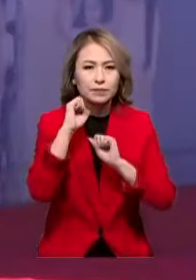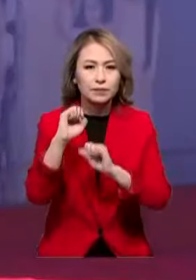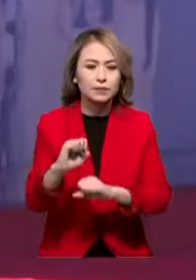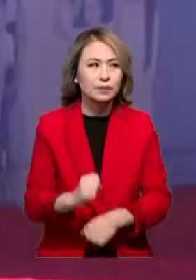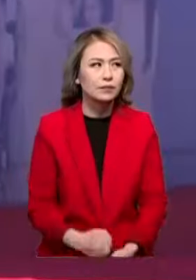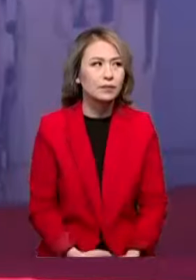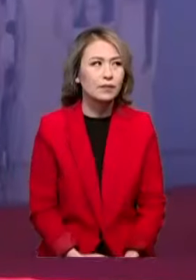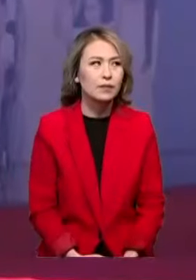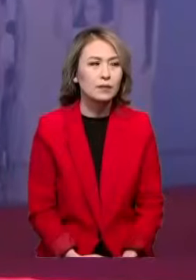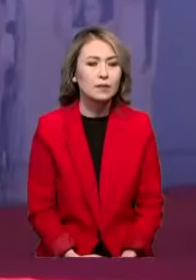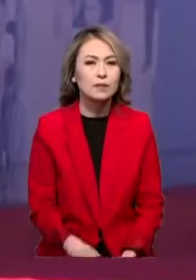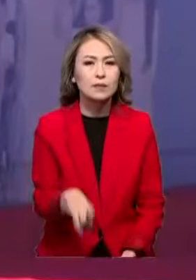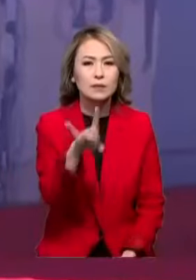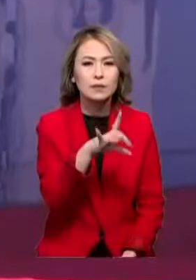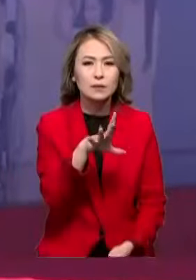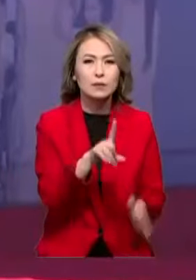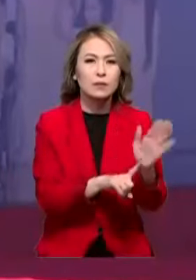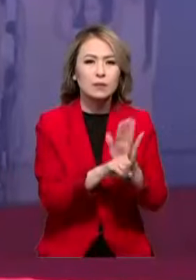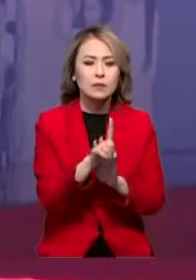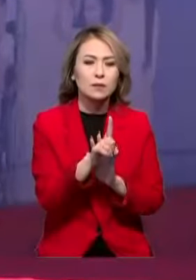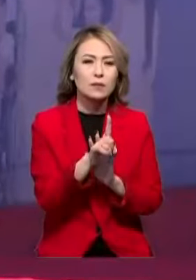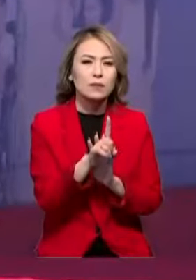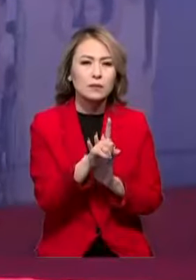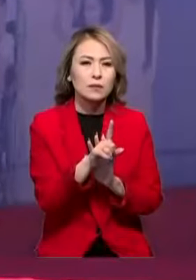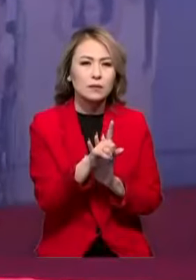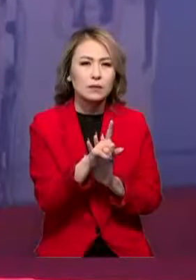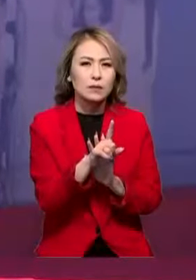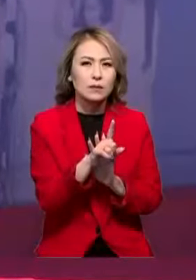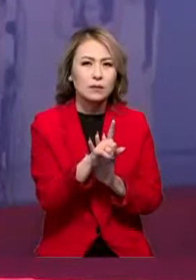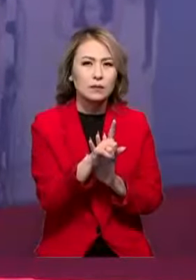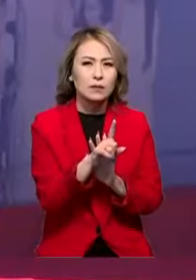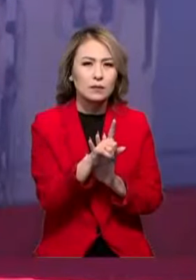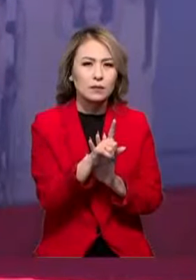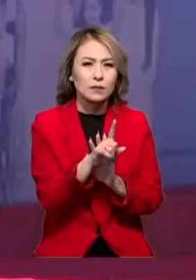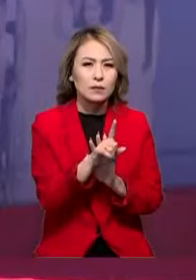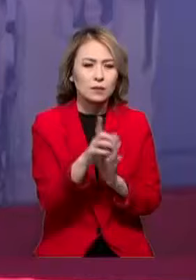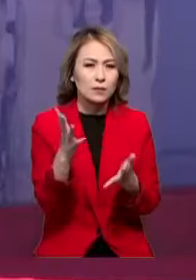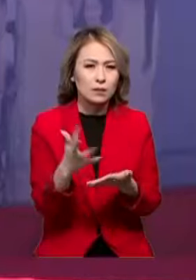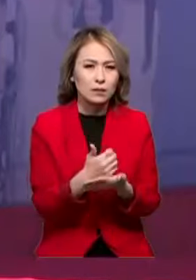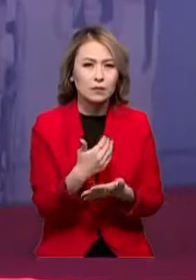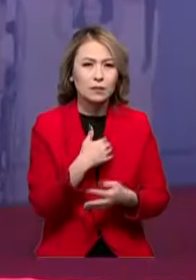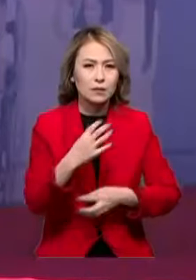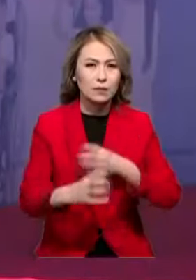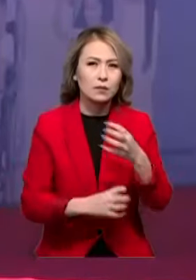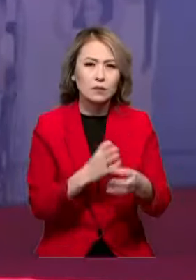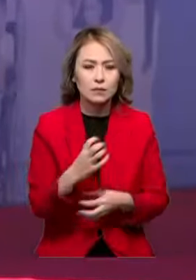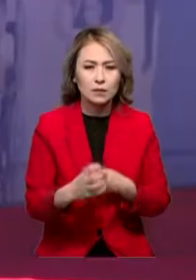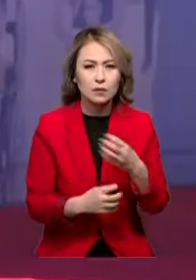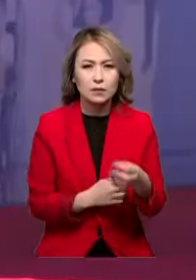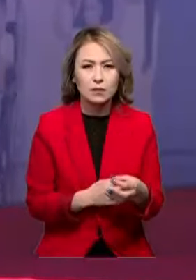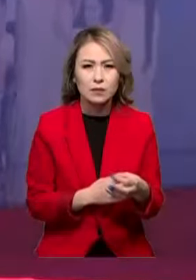Республикадан басап, Азияны жеңгім келеді, мирді жеңгім келеді және олимпиадаға да барып.